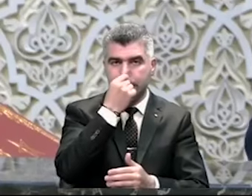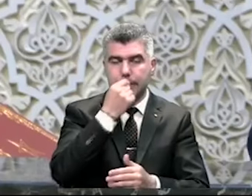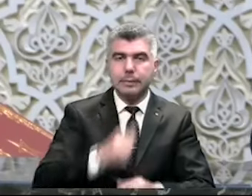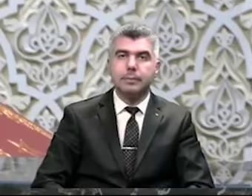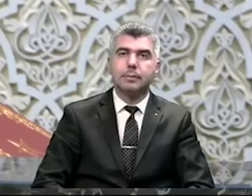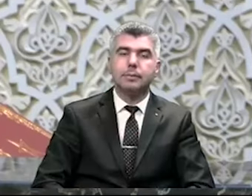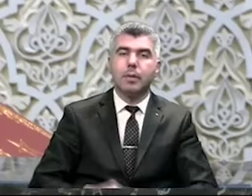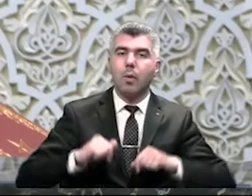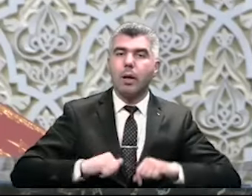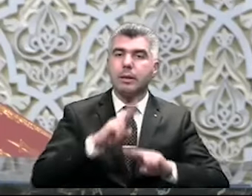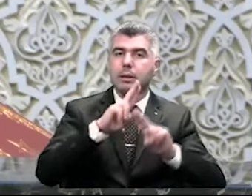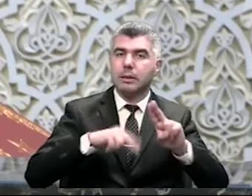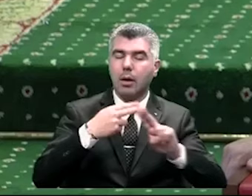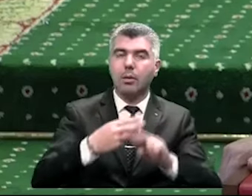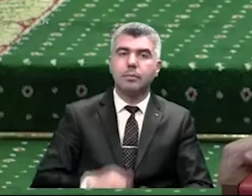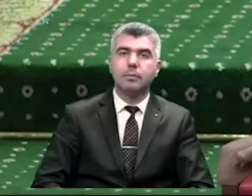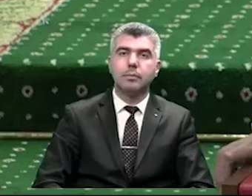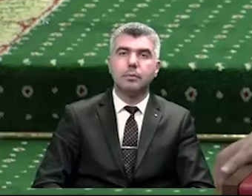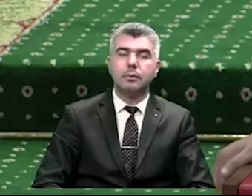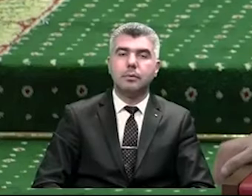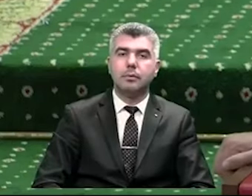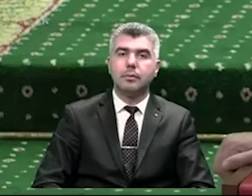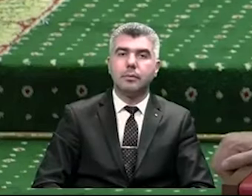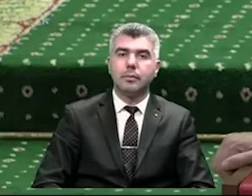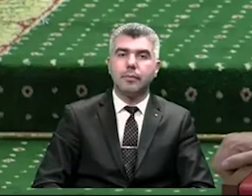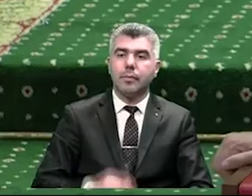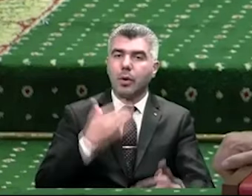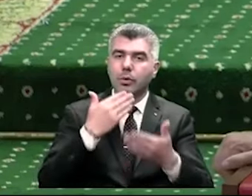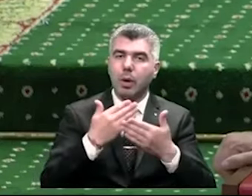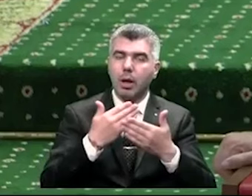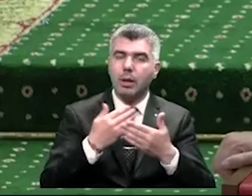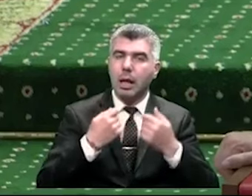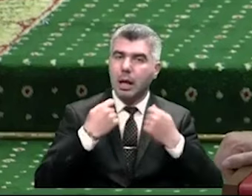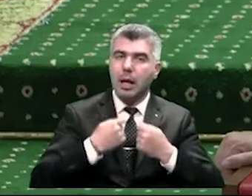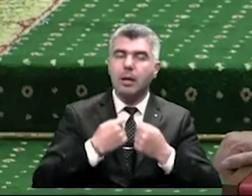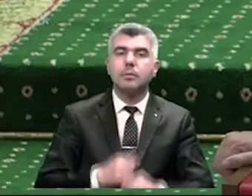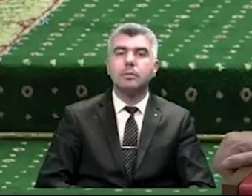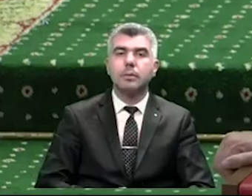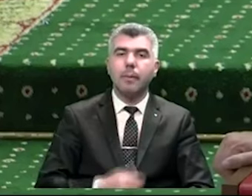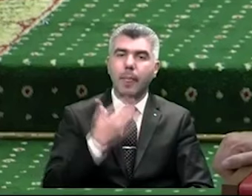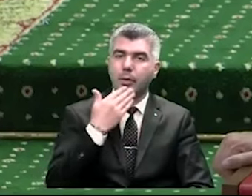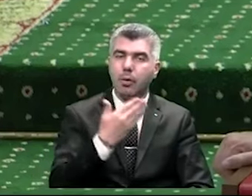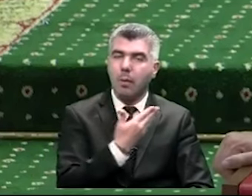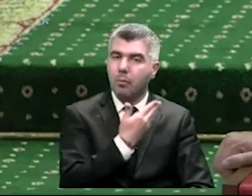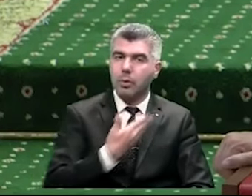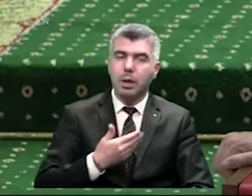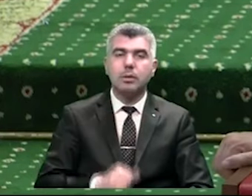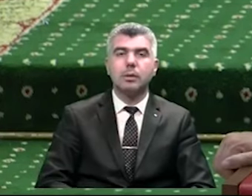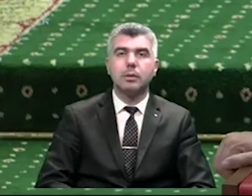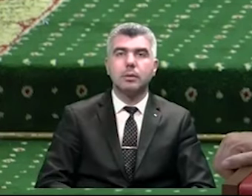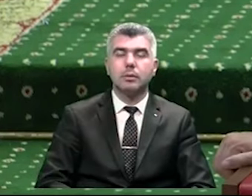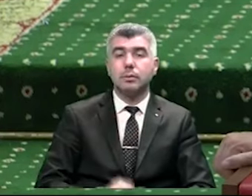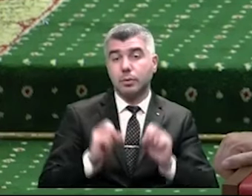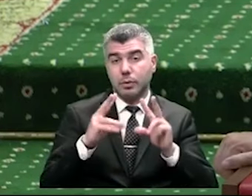المستشار المحترم جواب السيد الوزير شكرا سيد الرئيس شكرا السيد المستشار في الواقع